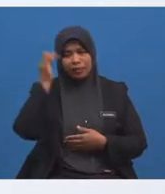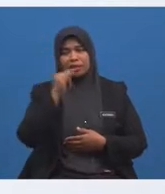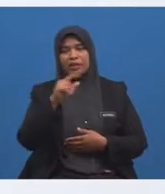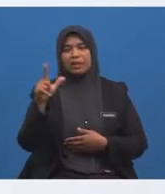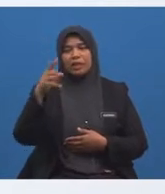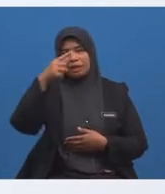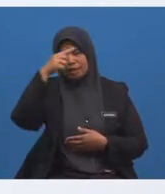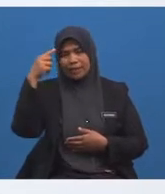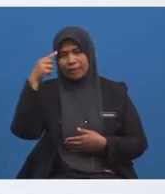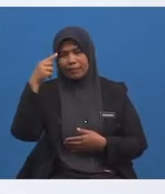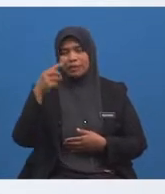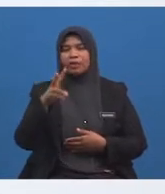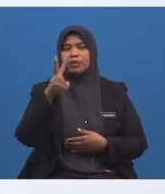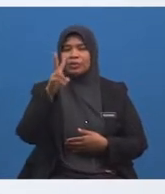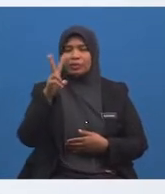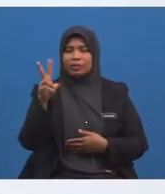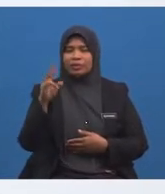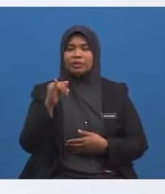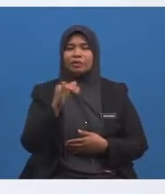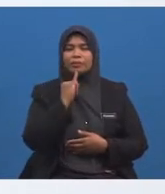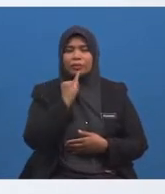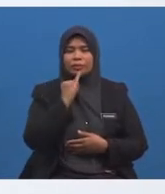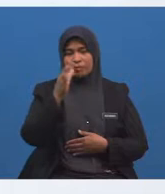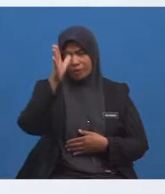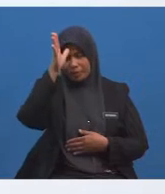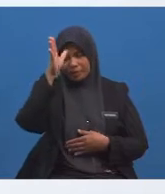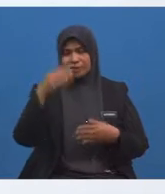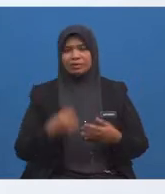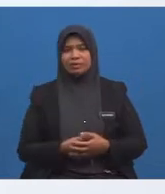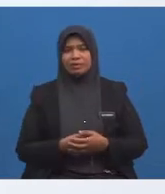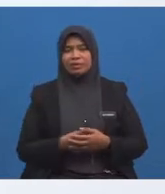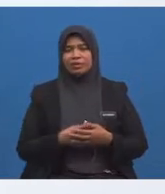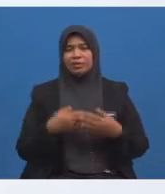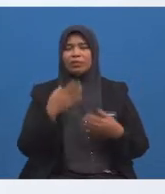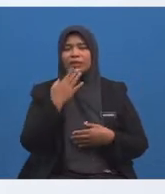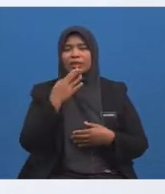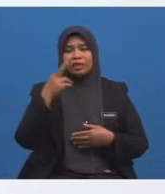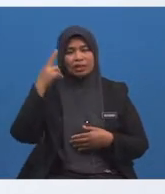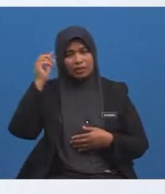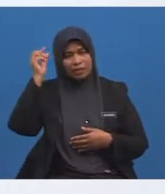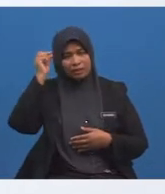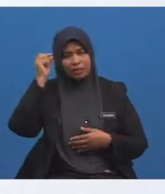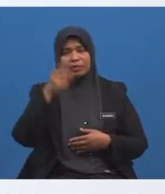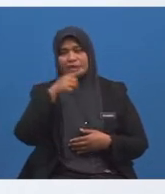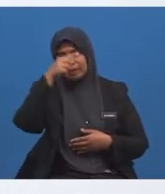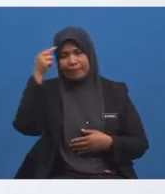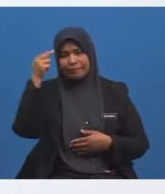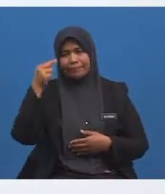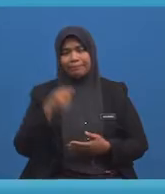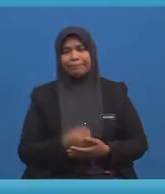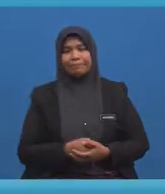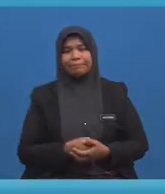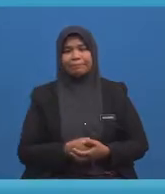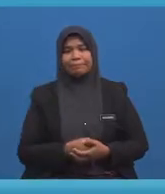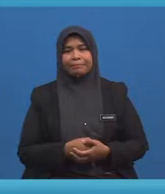dan kedua-dua ibu bapanya mempunyai warna rambut yang hitam.